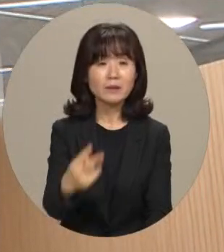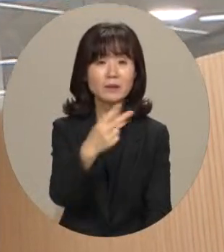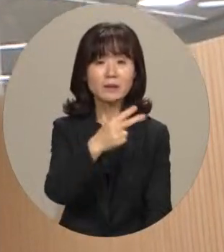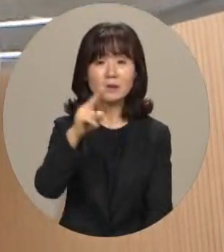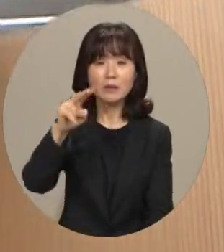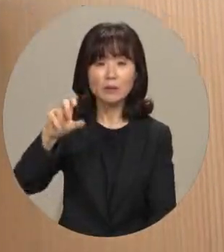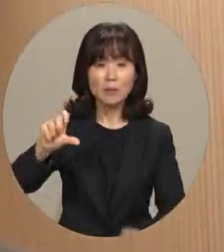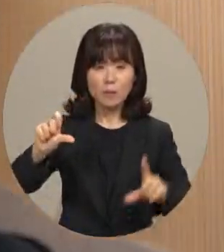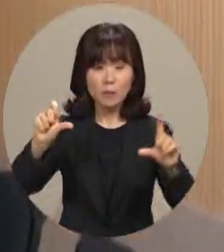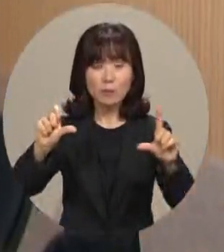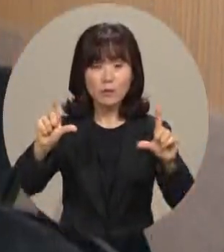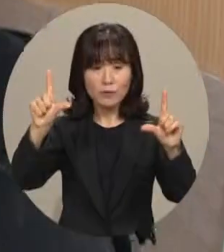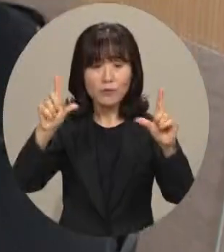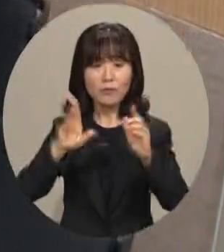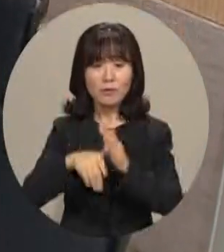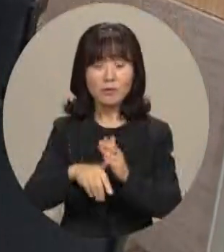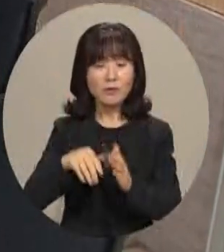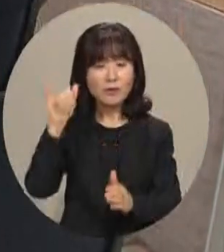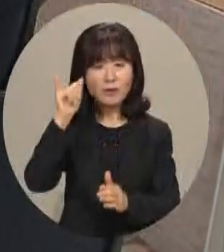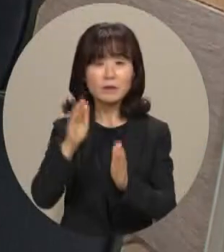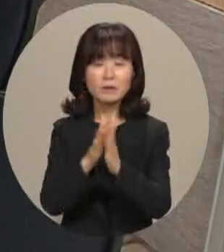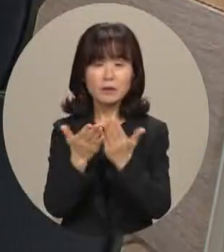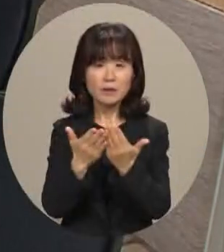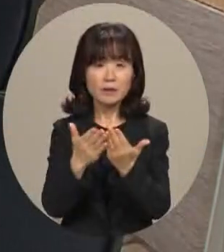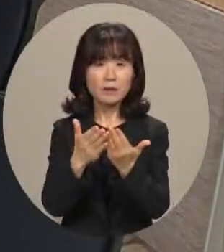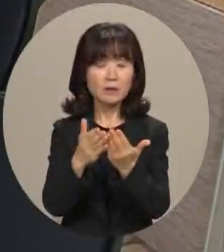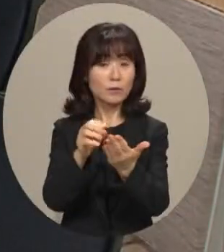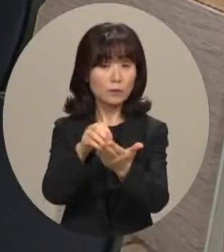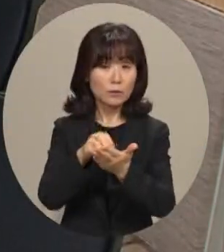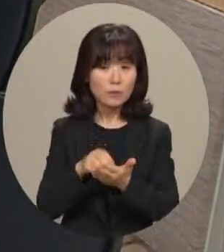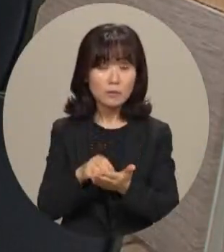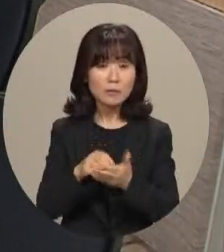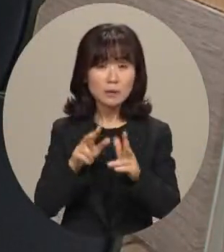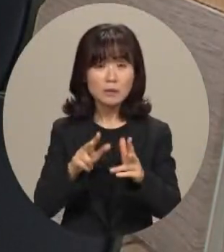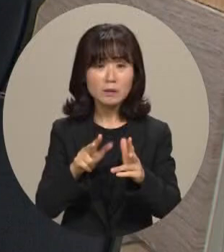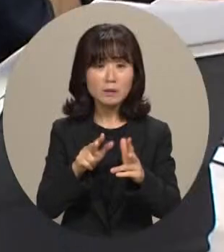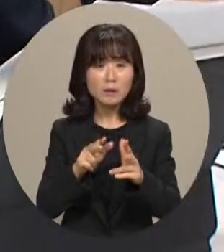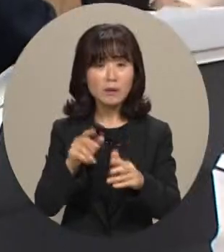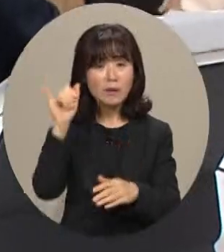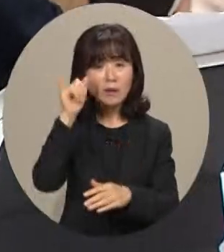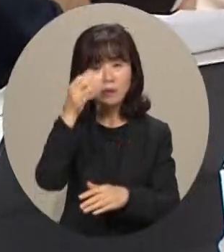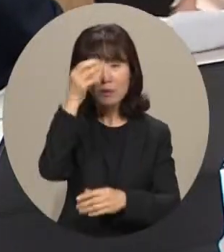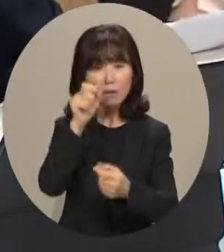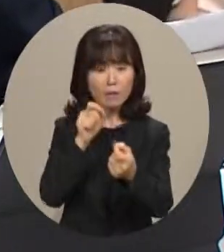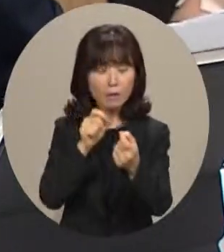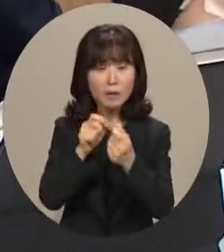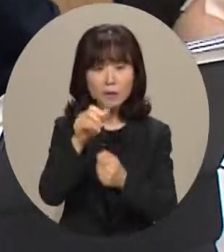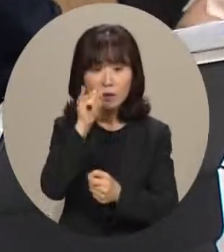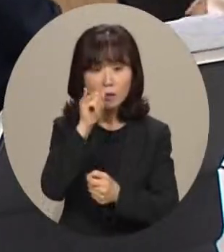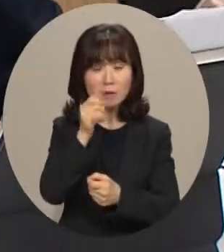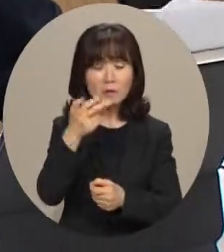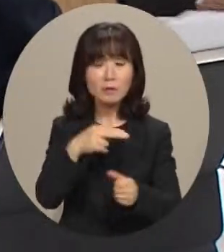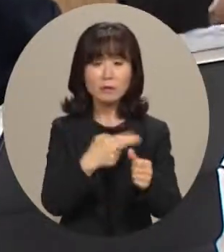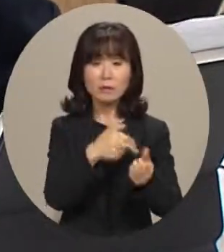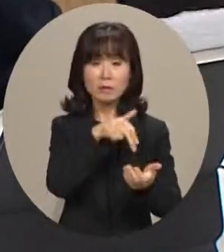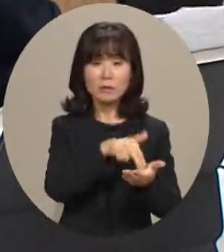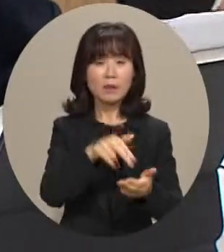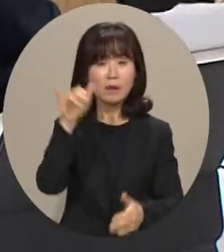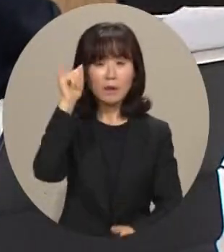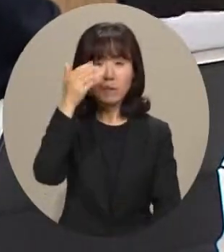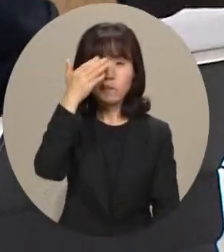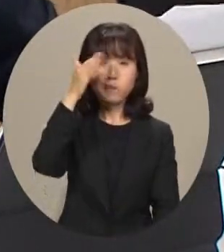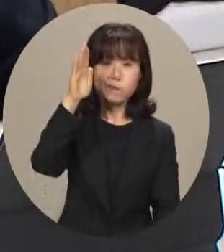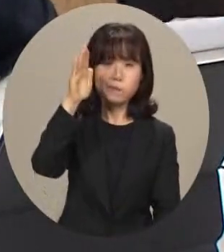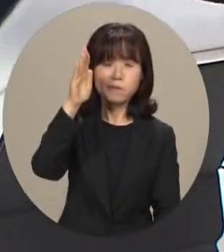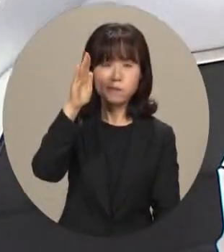2025년 AI 교과서가 도입되는 등 이제는 현실로 다가온 인공지능 기술 하지만 현장 교사들에게 인공지능은